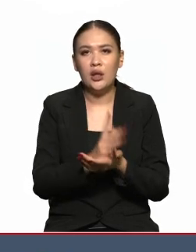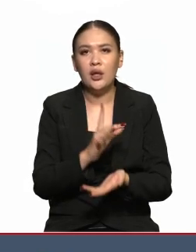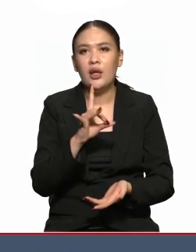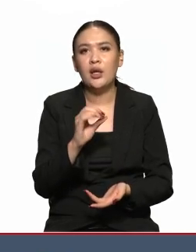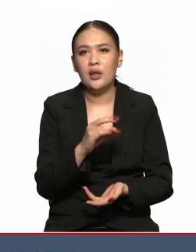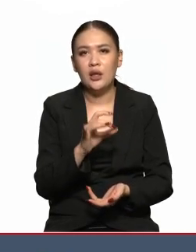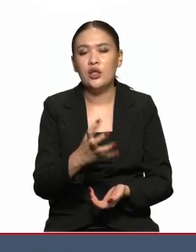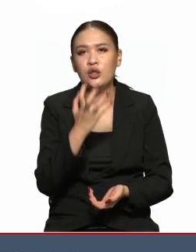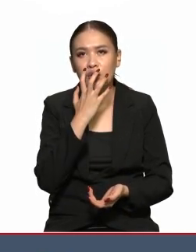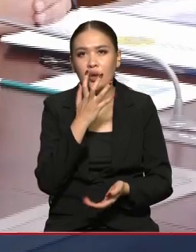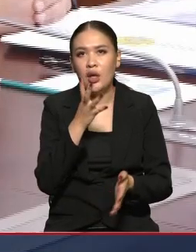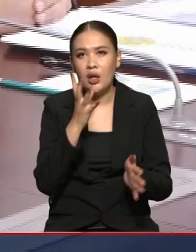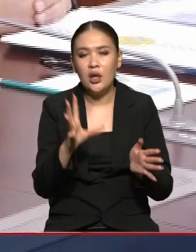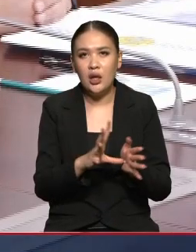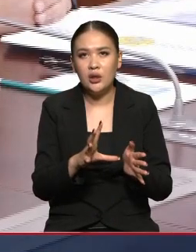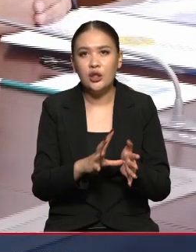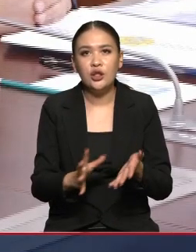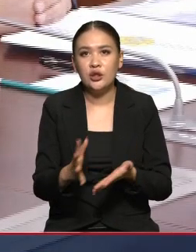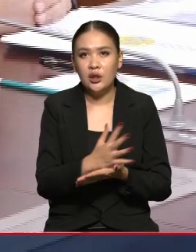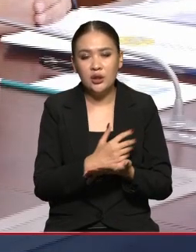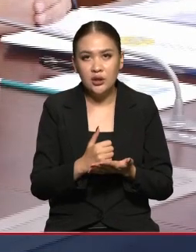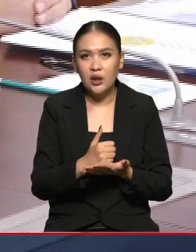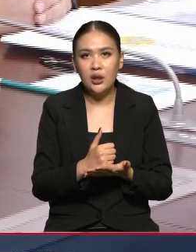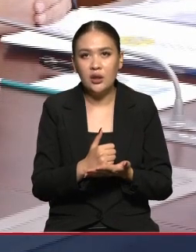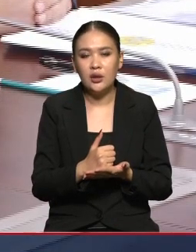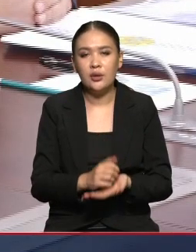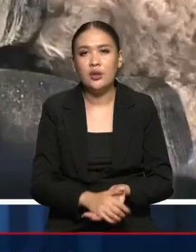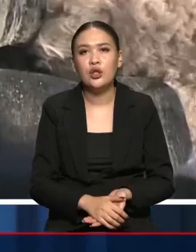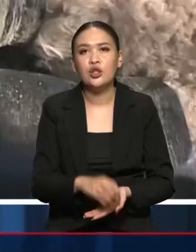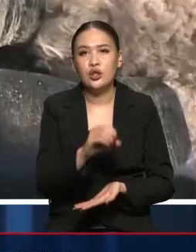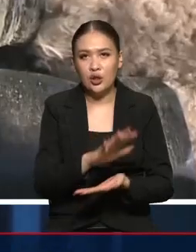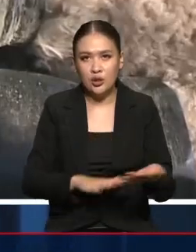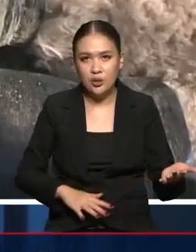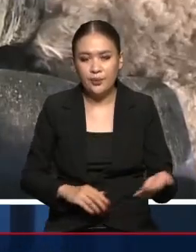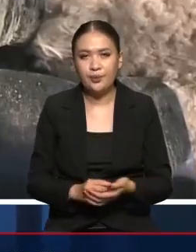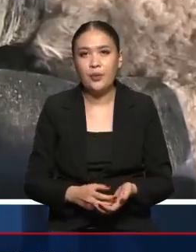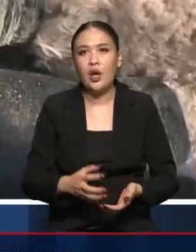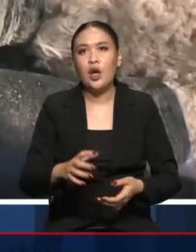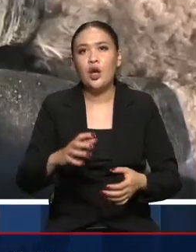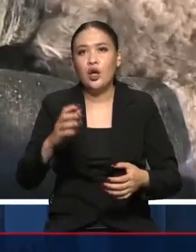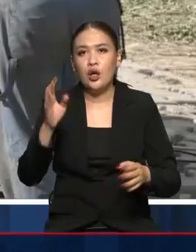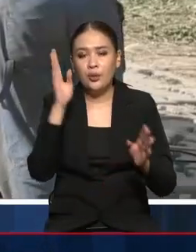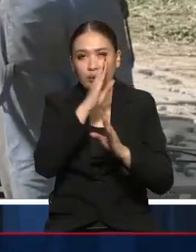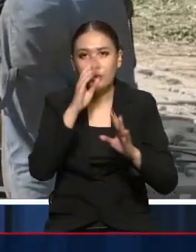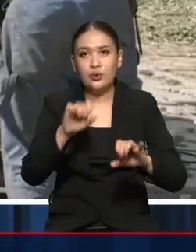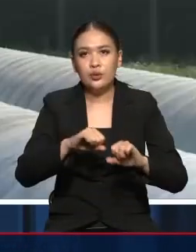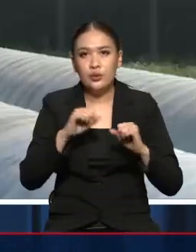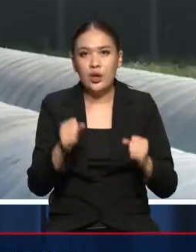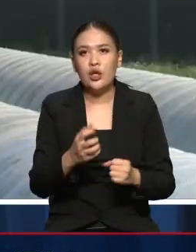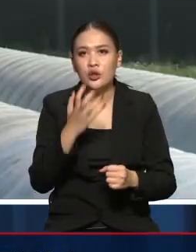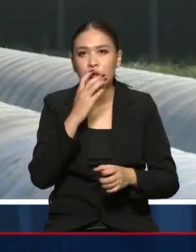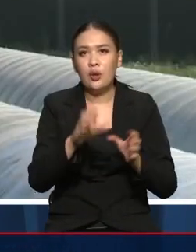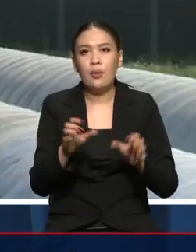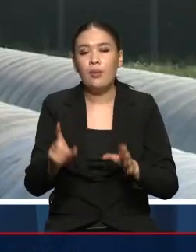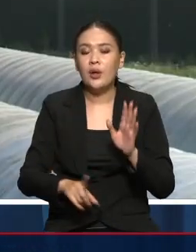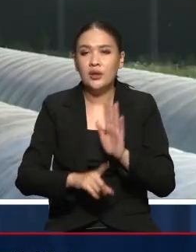жылу электр орталығына жинақтау жұмыстары жалғасуда. Күн суытуына байланысты елдің басым бөлігінде жылыту маусымы